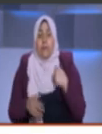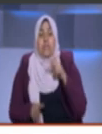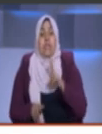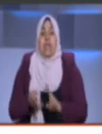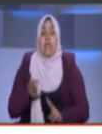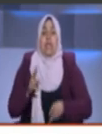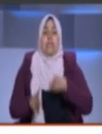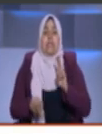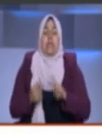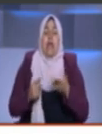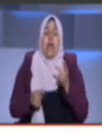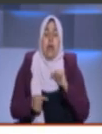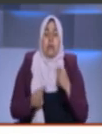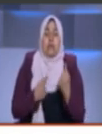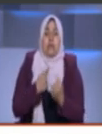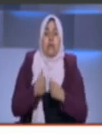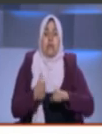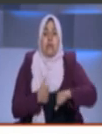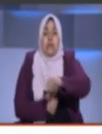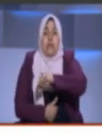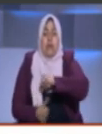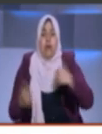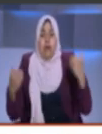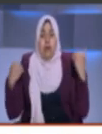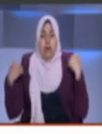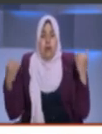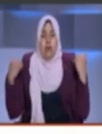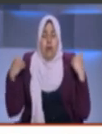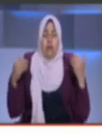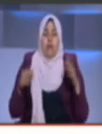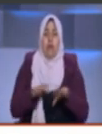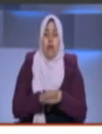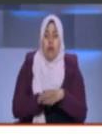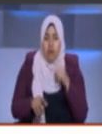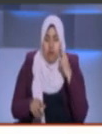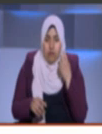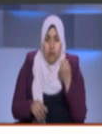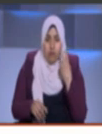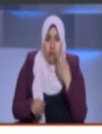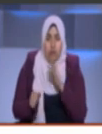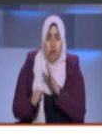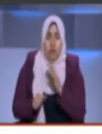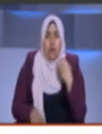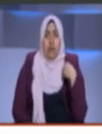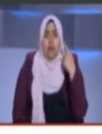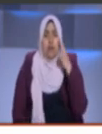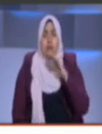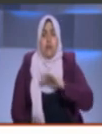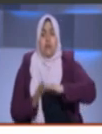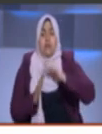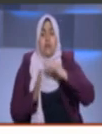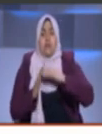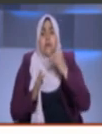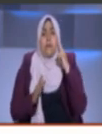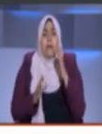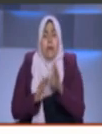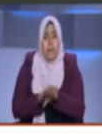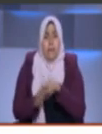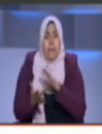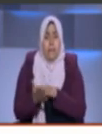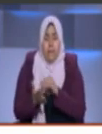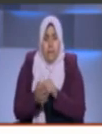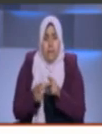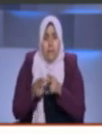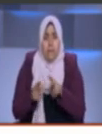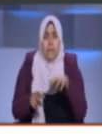الاحتفاليات او الدورات الرياضيه زي تور دي فرانس اللي هو سباق الدرجات العالميه الذي كان يبدا من مدينه